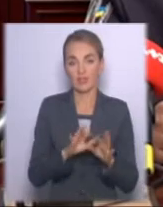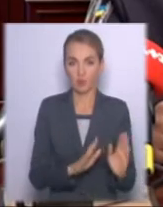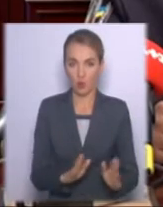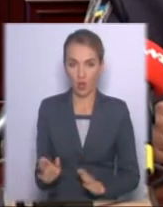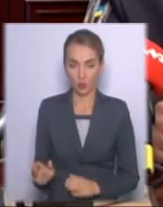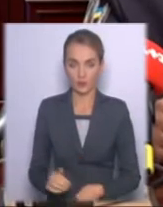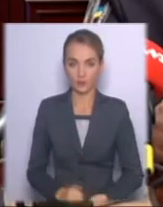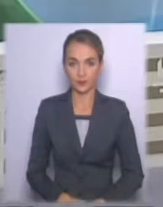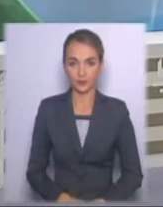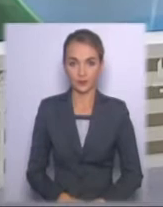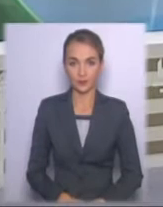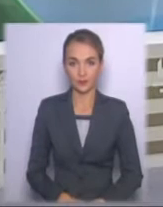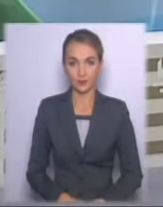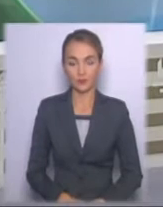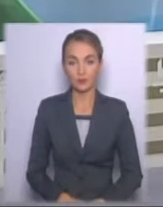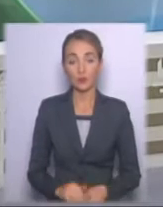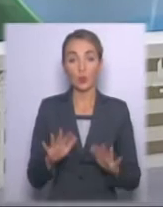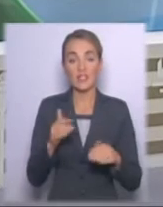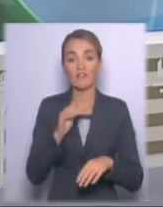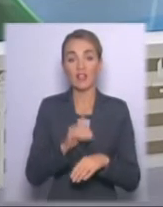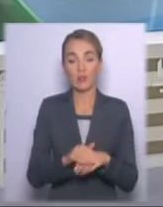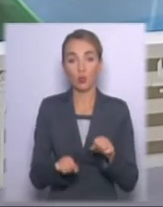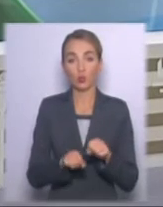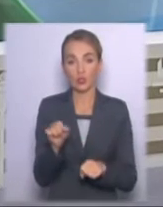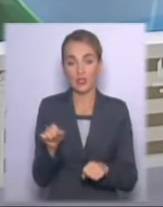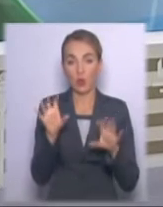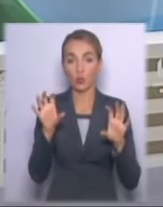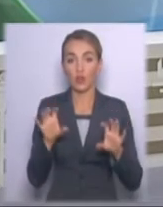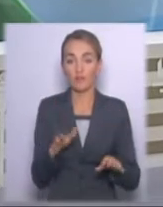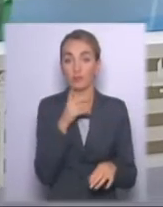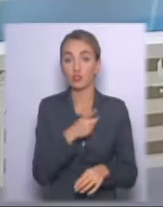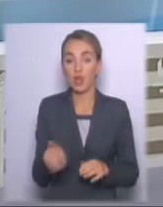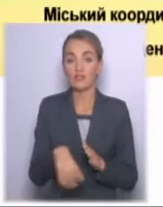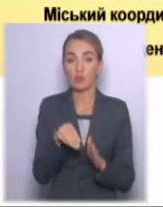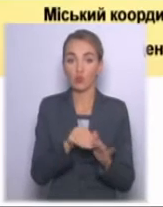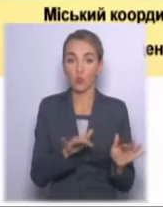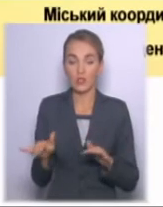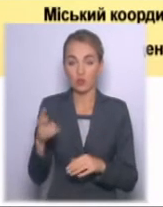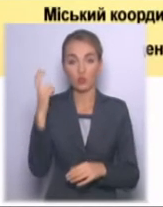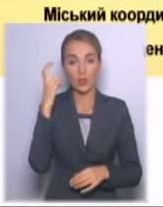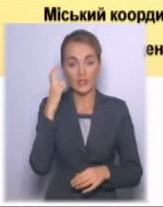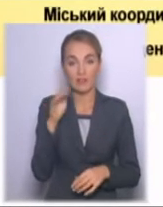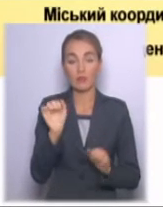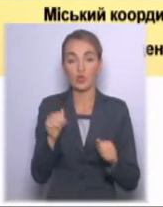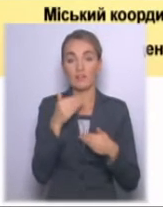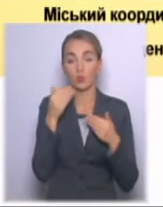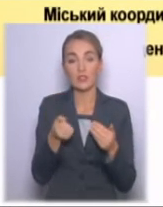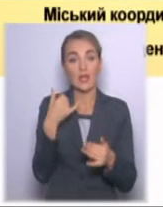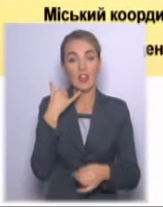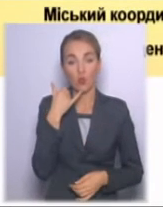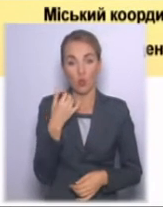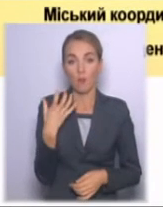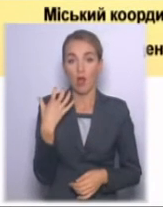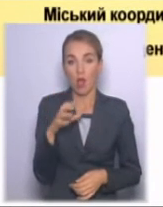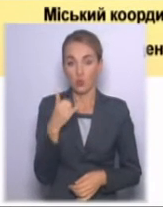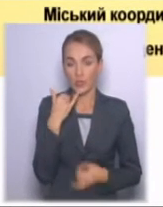порядок. У разі виявлення порушень законодавства під час виборчого процесу у столиці ви можете звернутися за телефонами